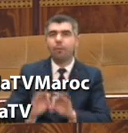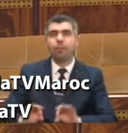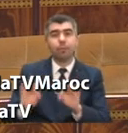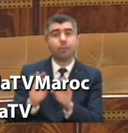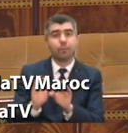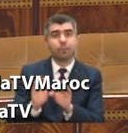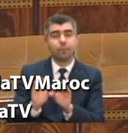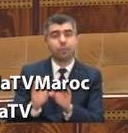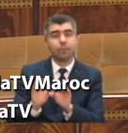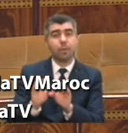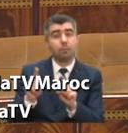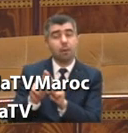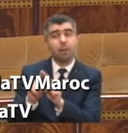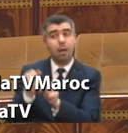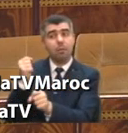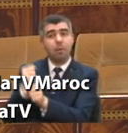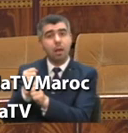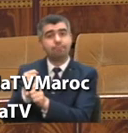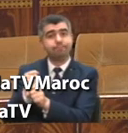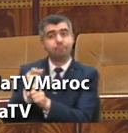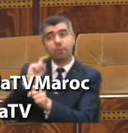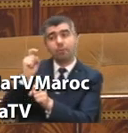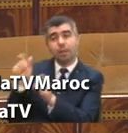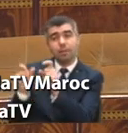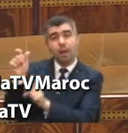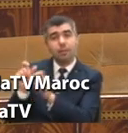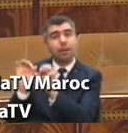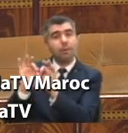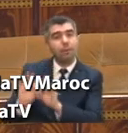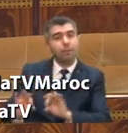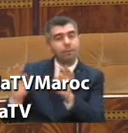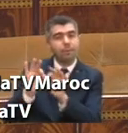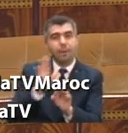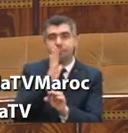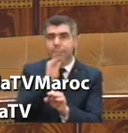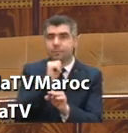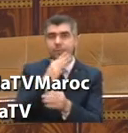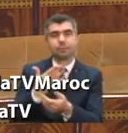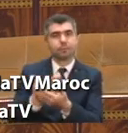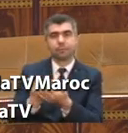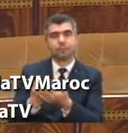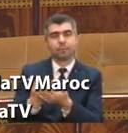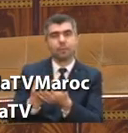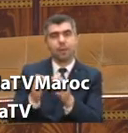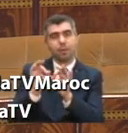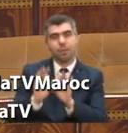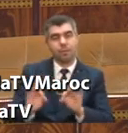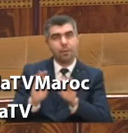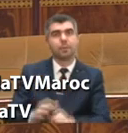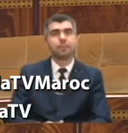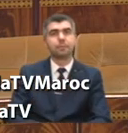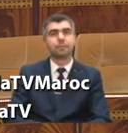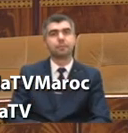يؤثر على مستخدميها، فهي تعجز عجزا تاما عن أداء المستخدمين